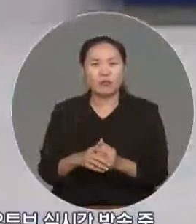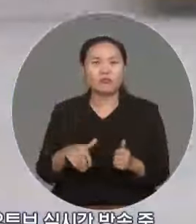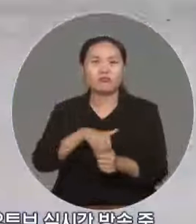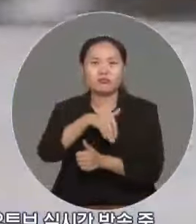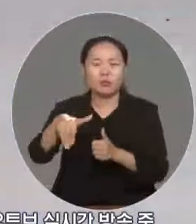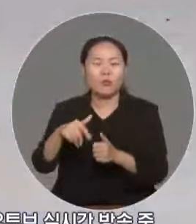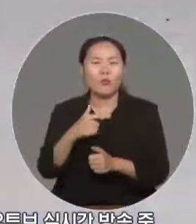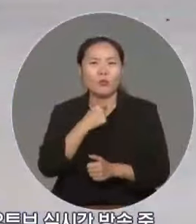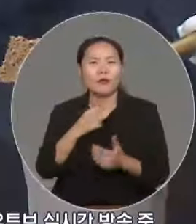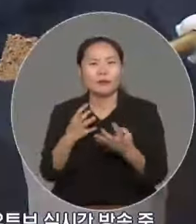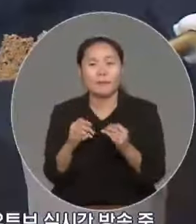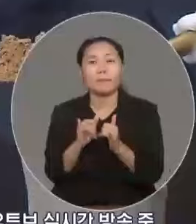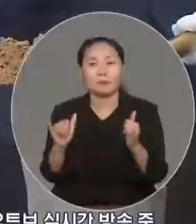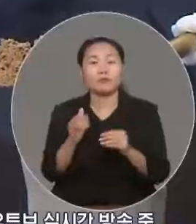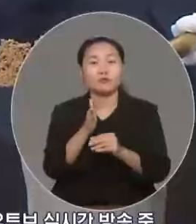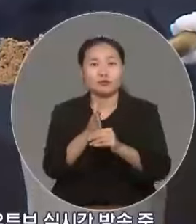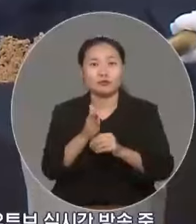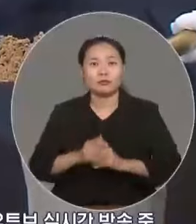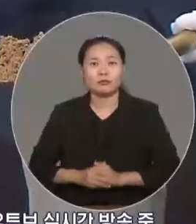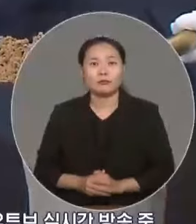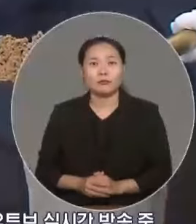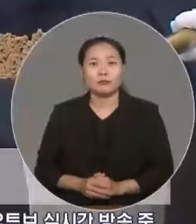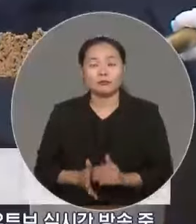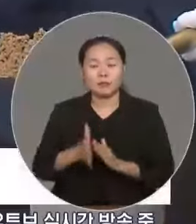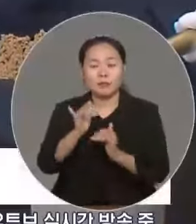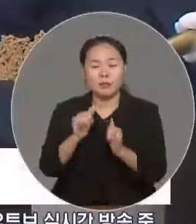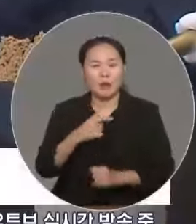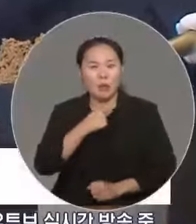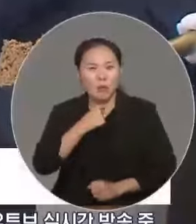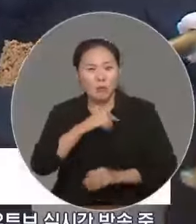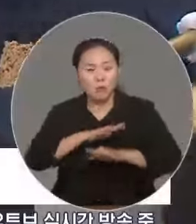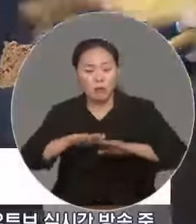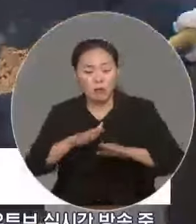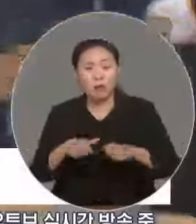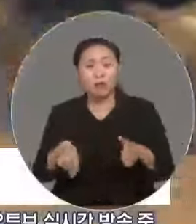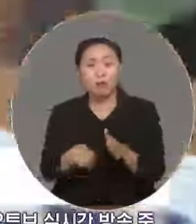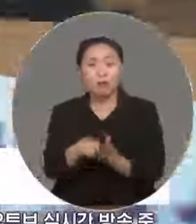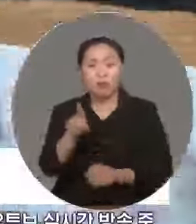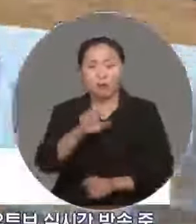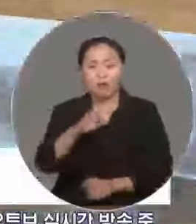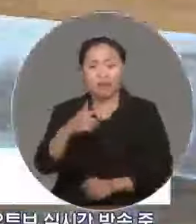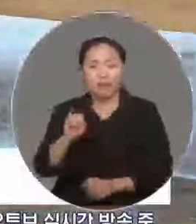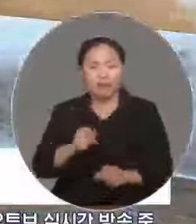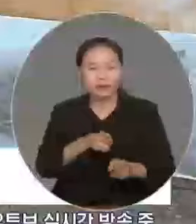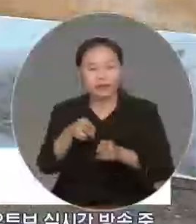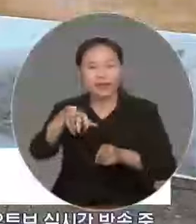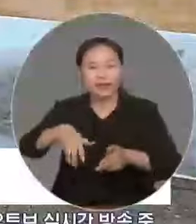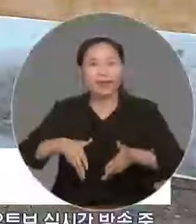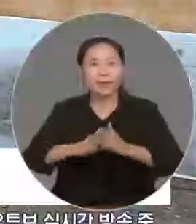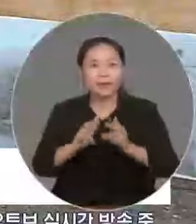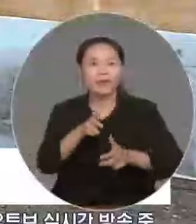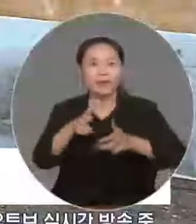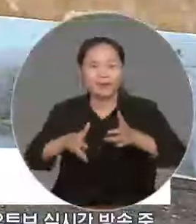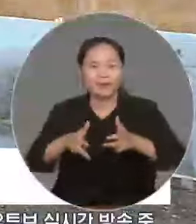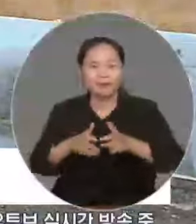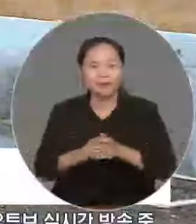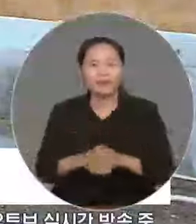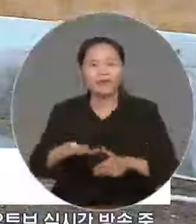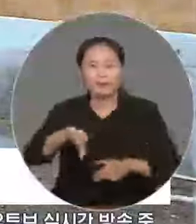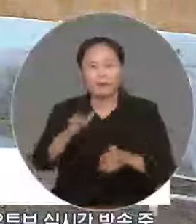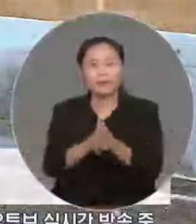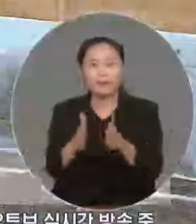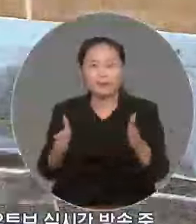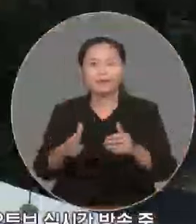요구도 커졌습니다. 이런 가운데 시민들의 이 같은 열망을 풀어줄 반다비 빙상장 건립 사업이 첫